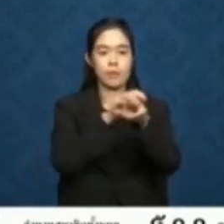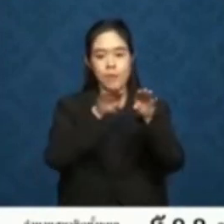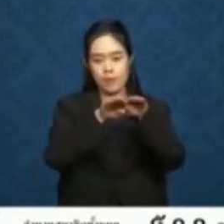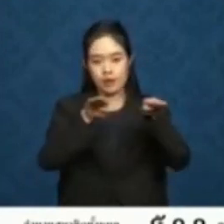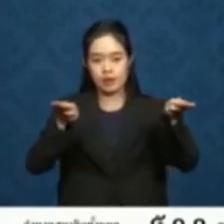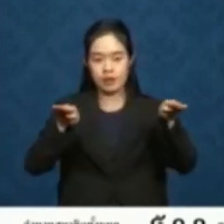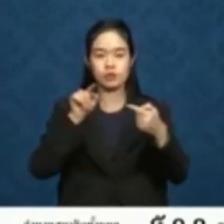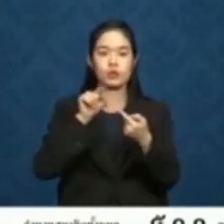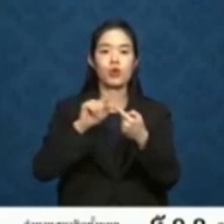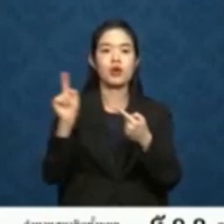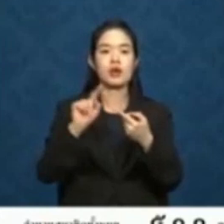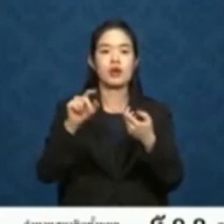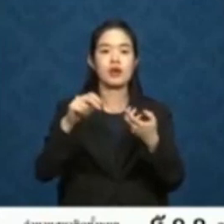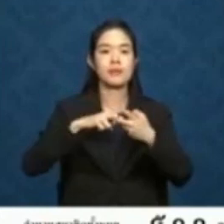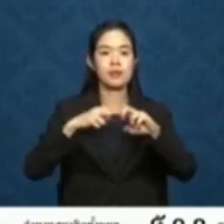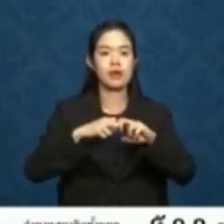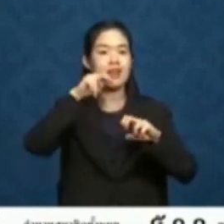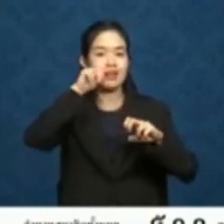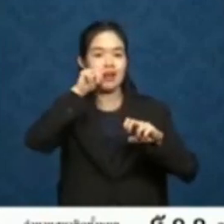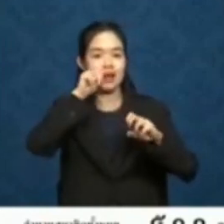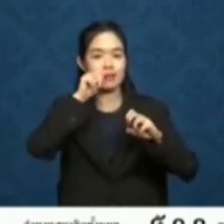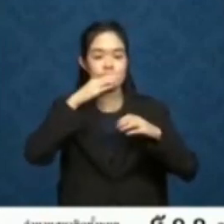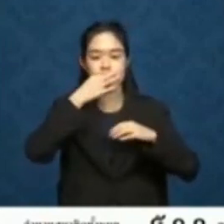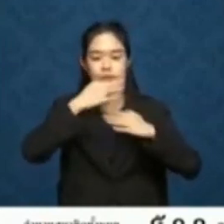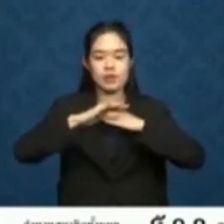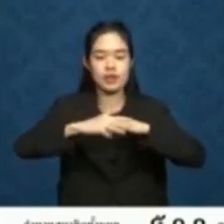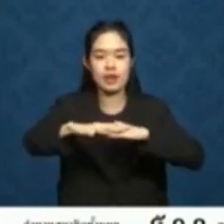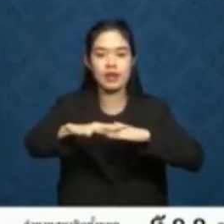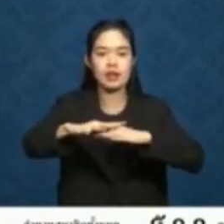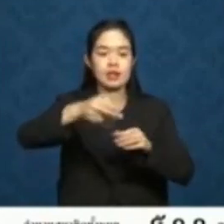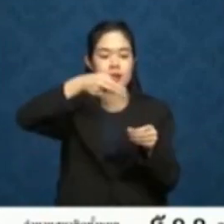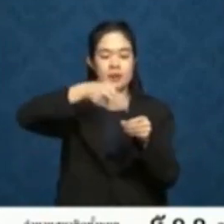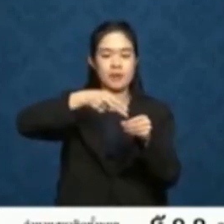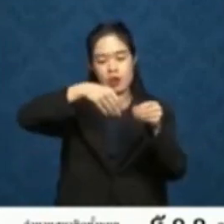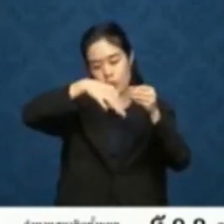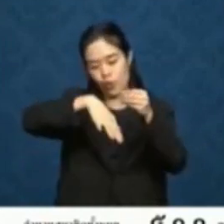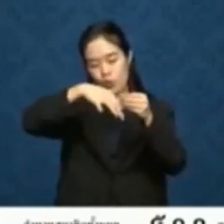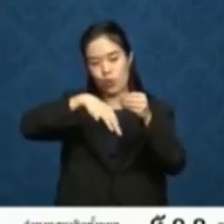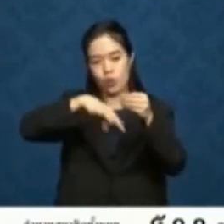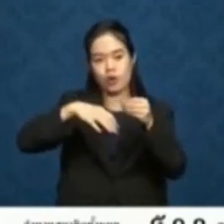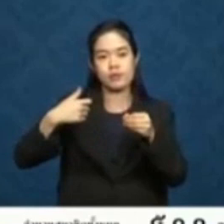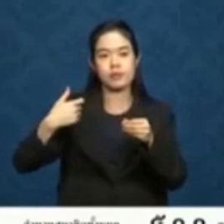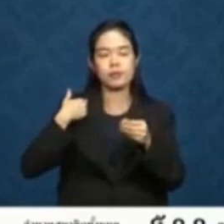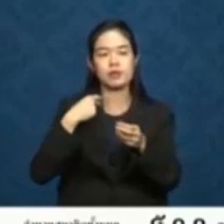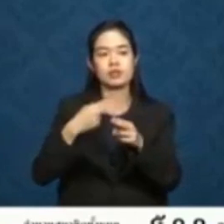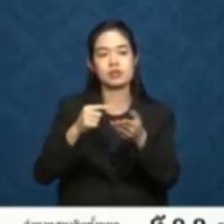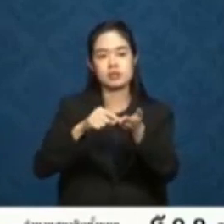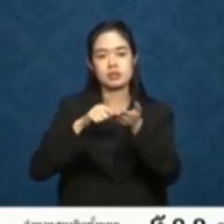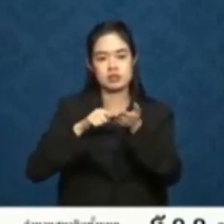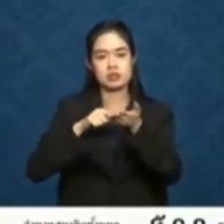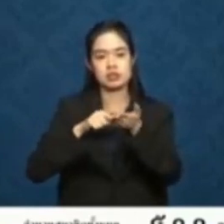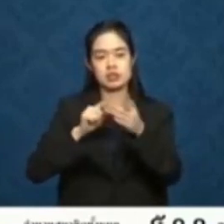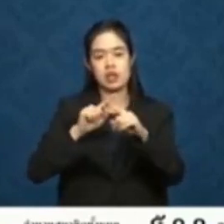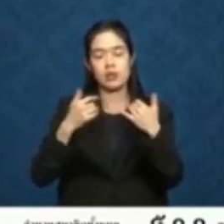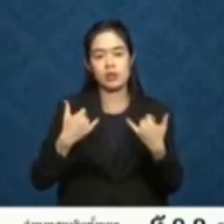เยียวยากรณีน้ำมันรั่วไหลทางทะเลครับมีท่านกฤตศิลปชัยเป็นผู้เสนอครับ